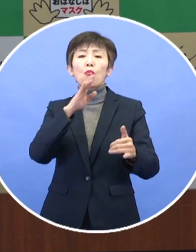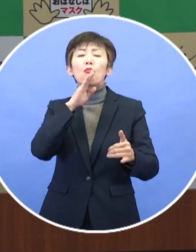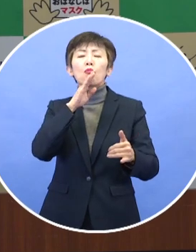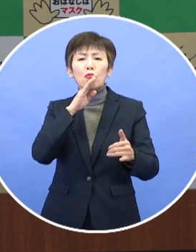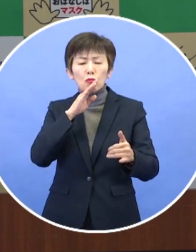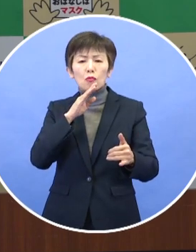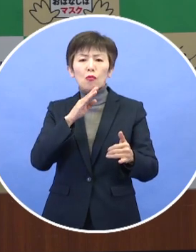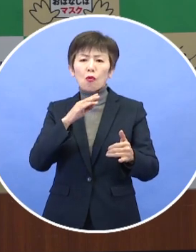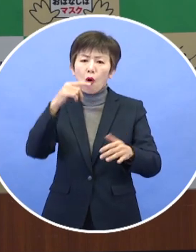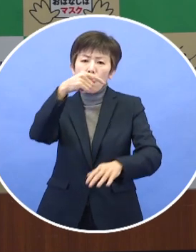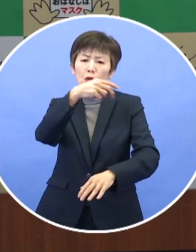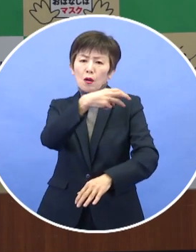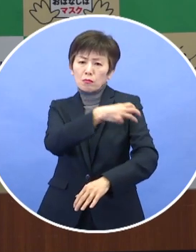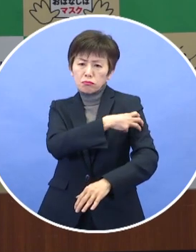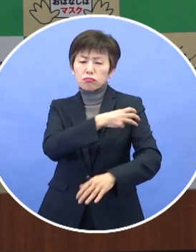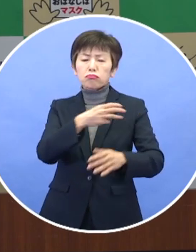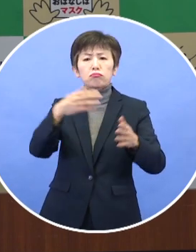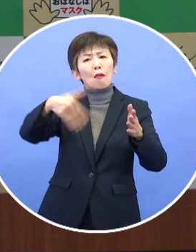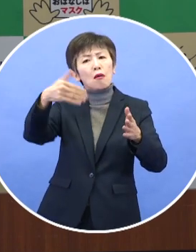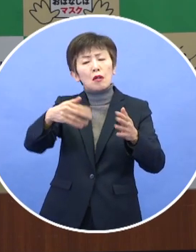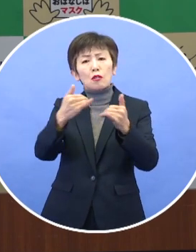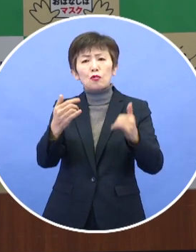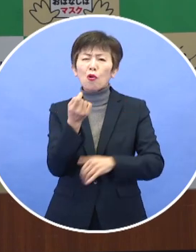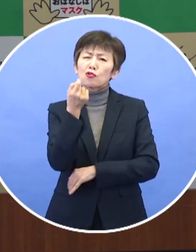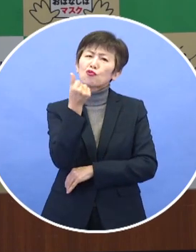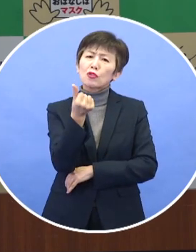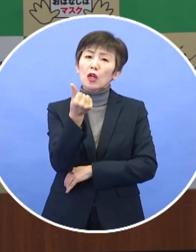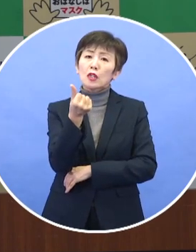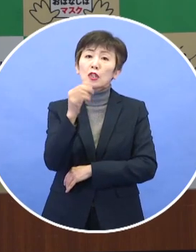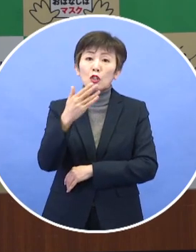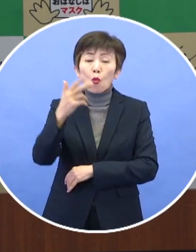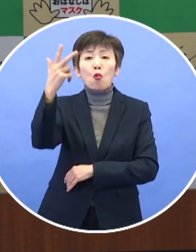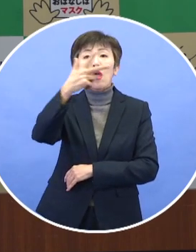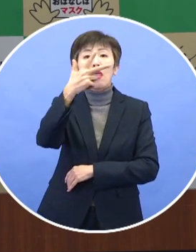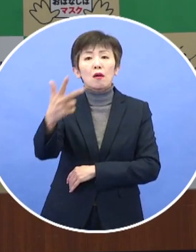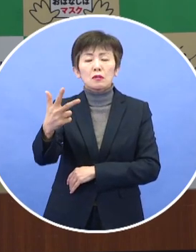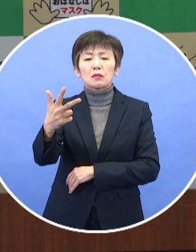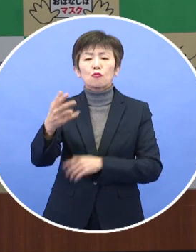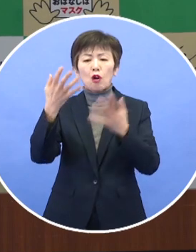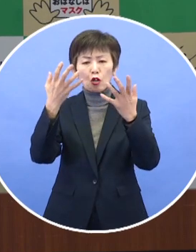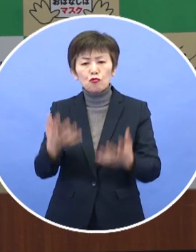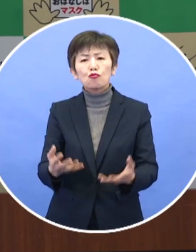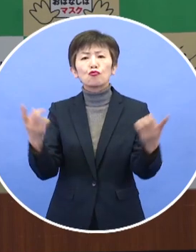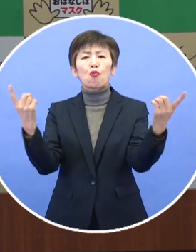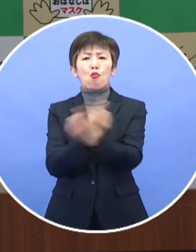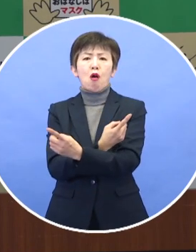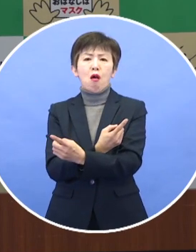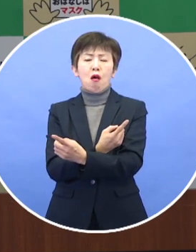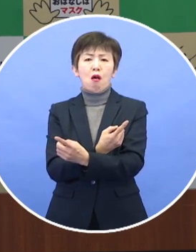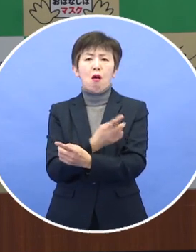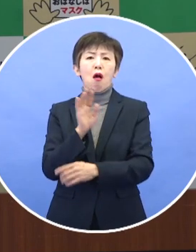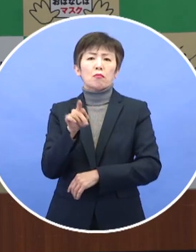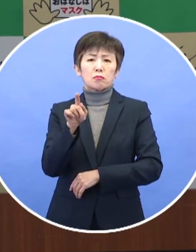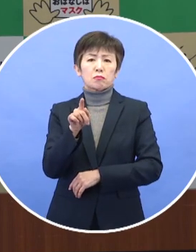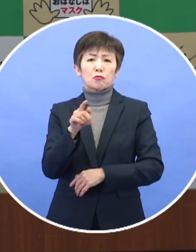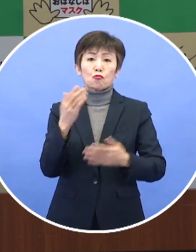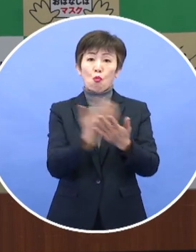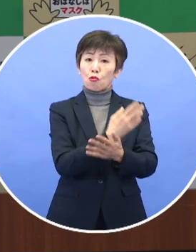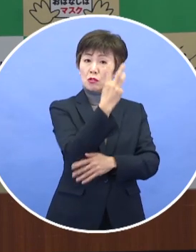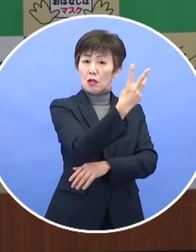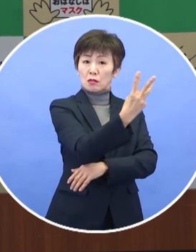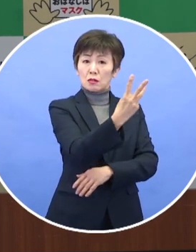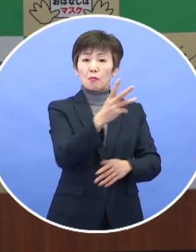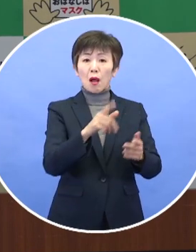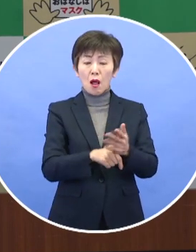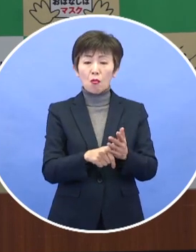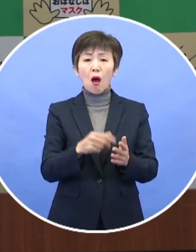に比率的には低いんですけれども、その方々が7割を重症化の中で占めています。それから残りの3人もこれは2